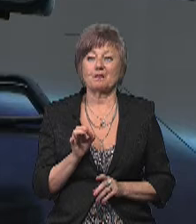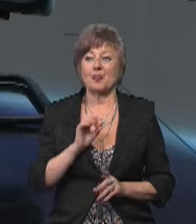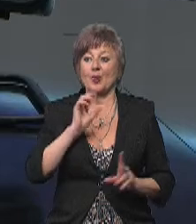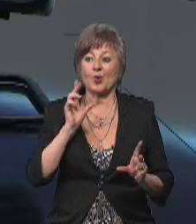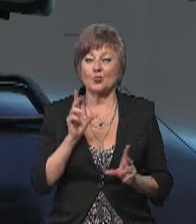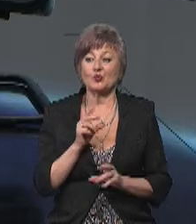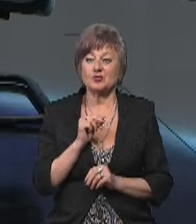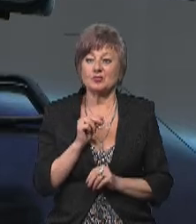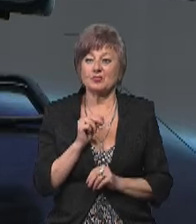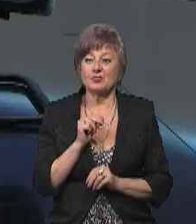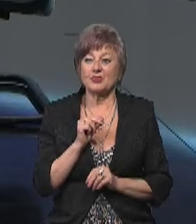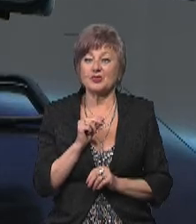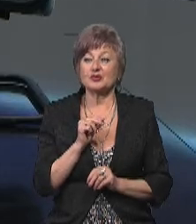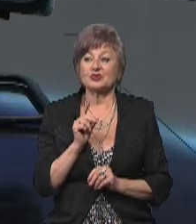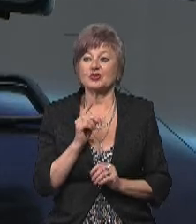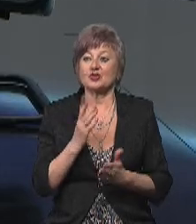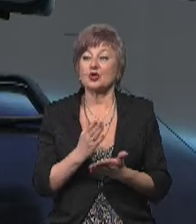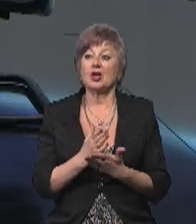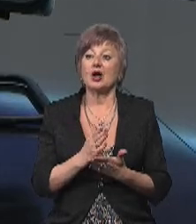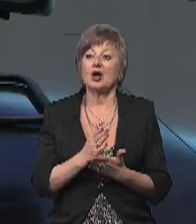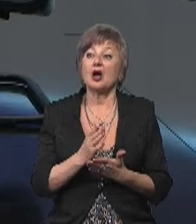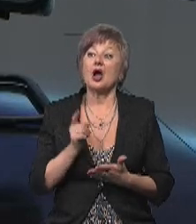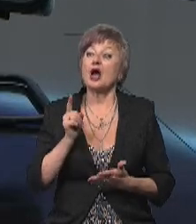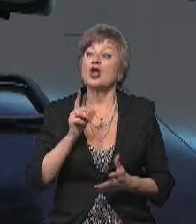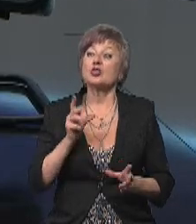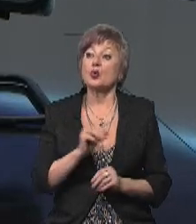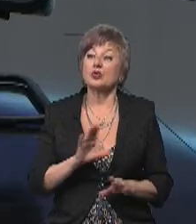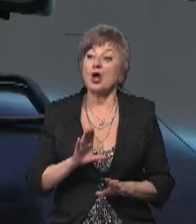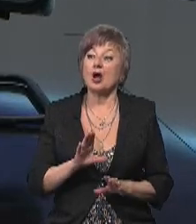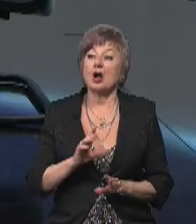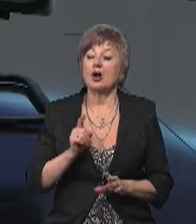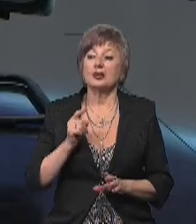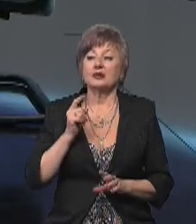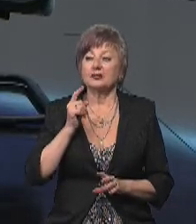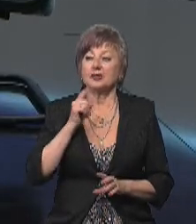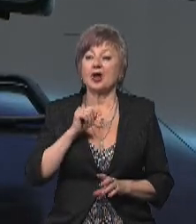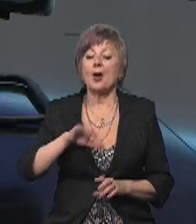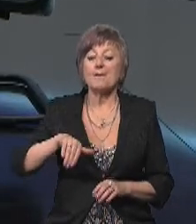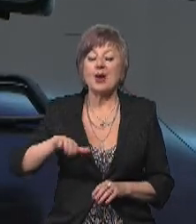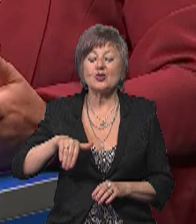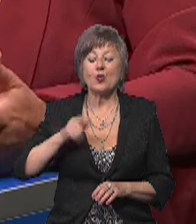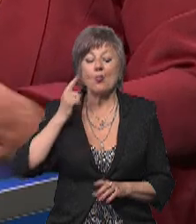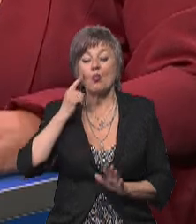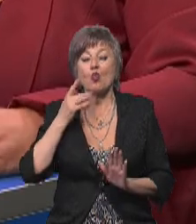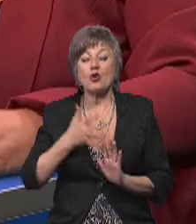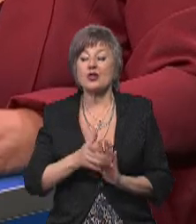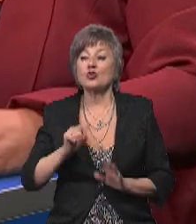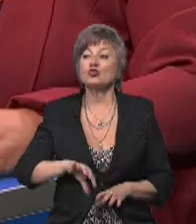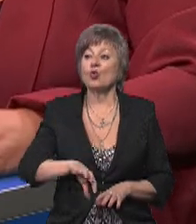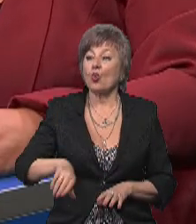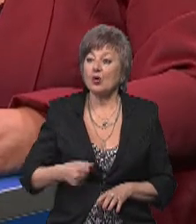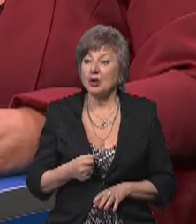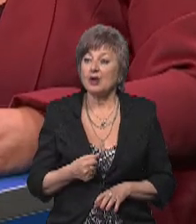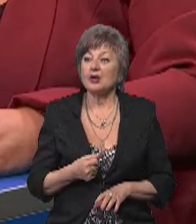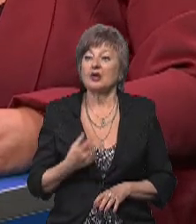вдалося зберегти те, що є. Ні, їй якраз не вдалося зберегти. Не вдалося. Вона потім тільки зрозуміла, що її ошукали,